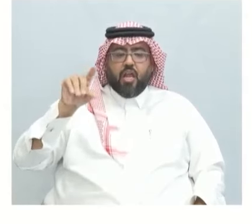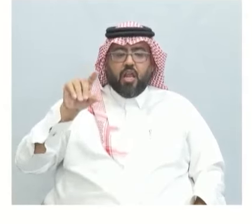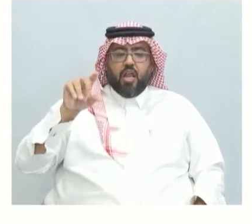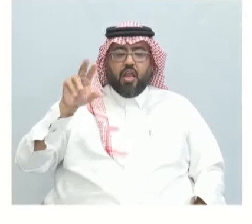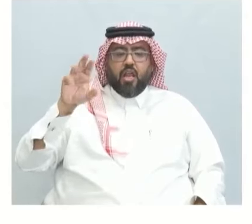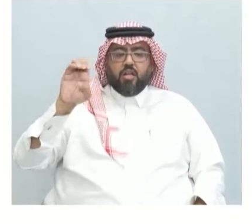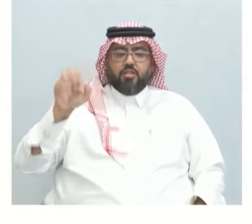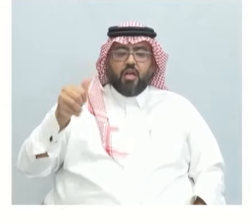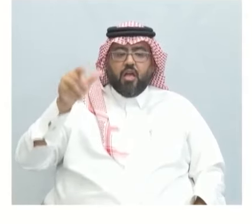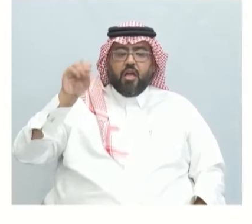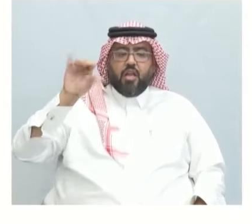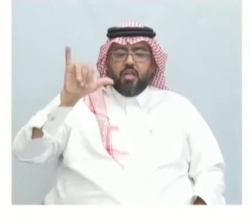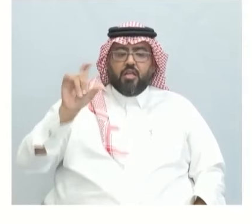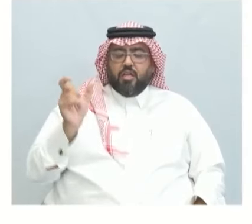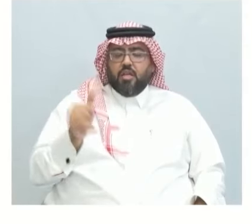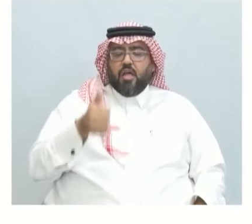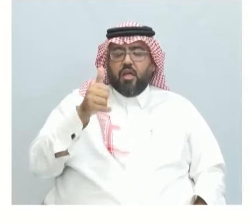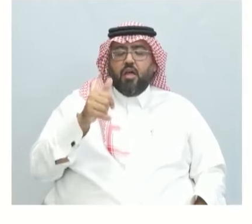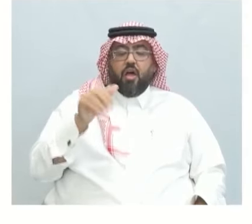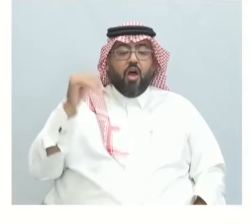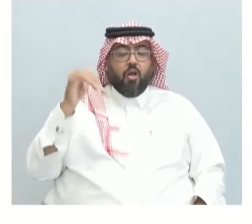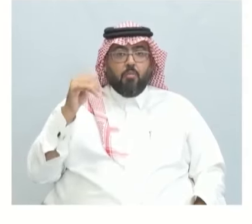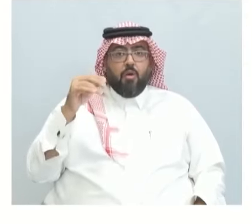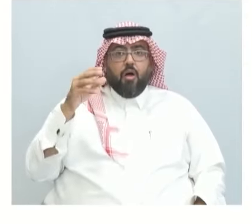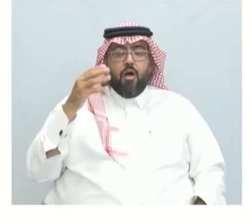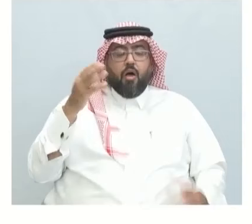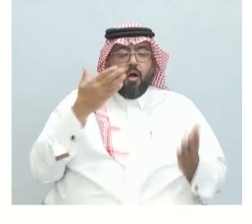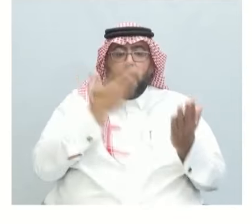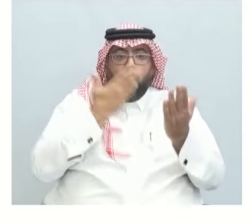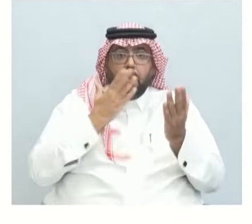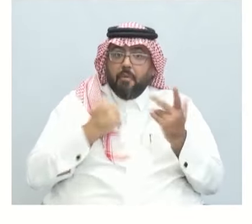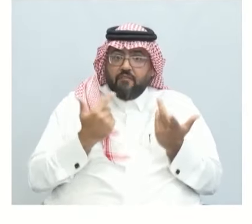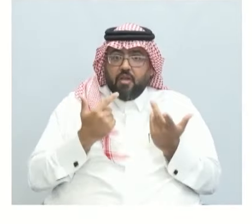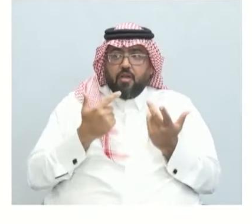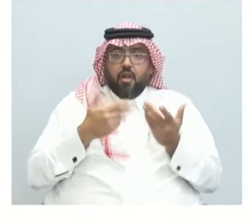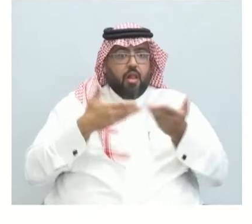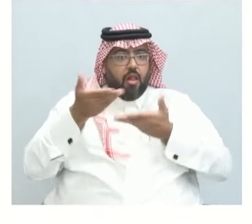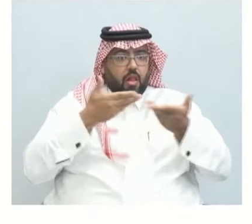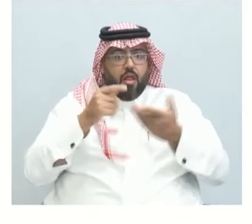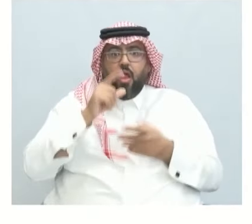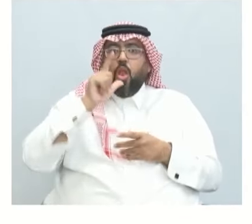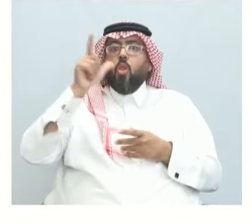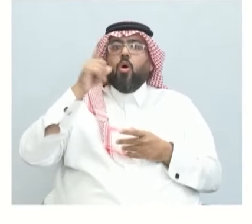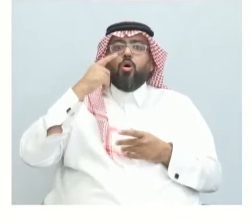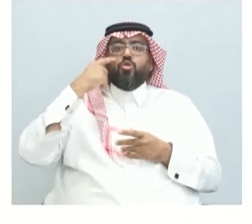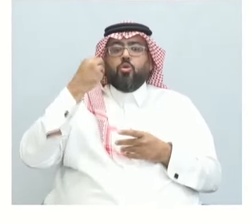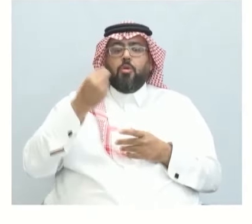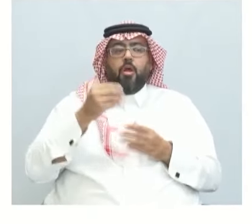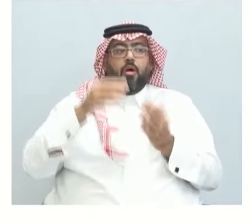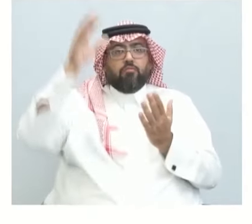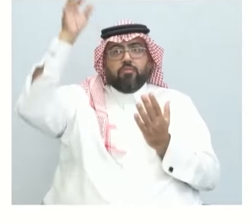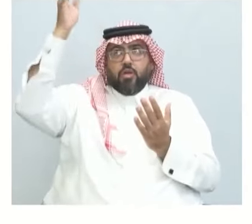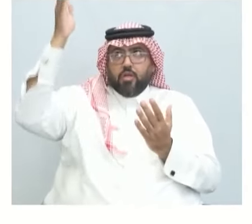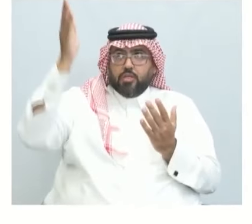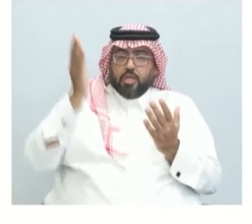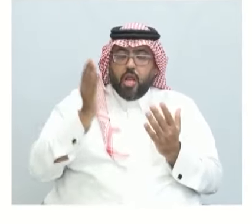المرادف لعدم العلم لان العرب وان كان اكثرهم لا يقرا ولا يكتب قد كانوا يتواصلون بلغه راقيه نزل بها كتاب الله